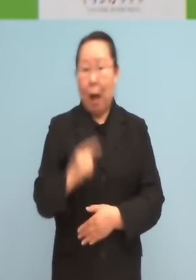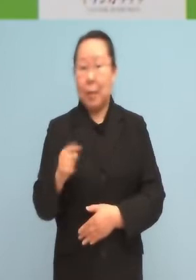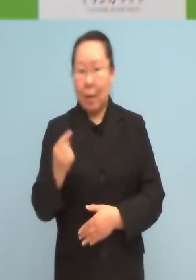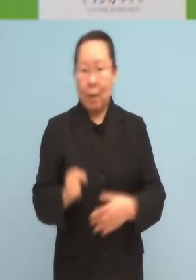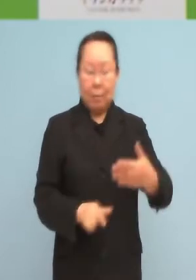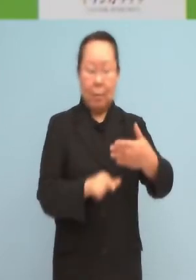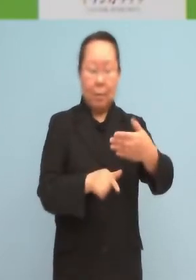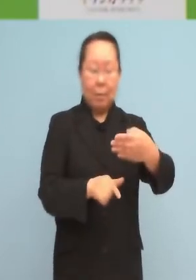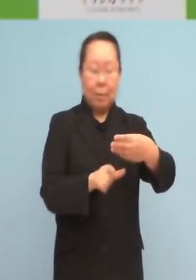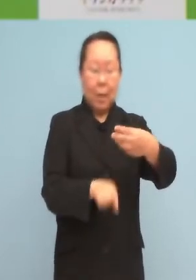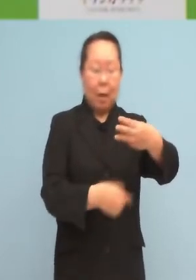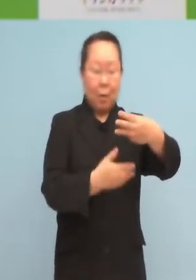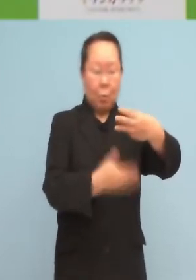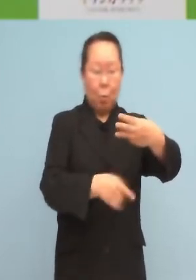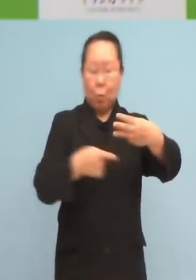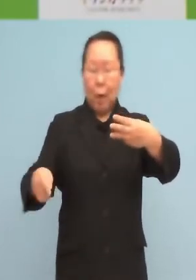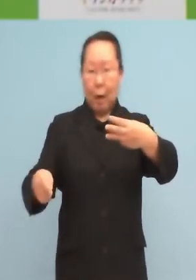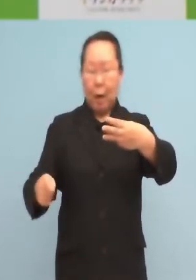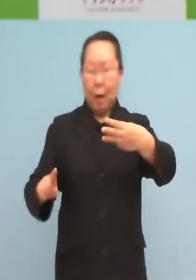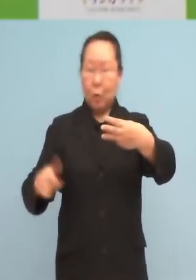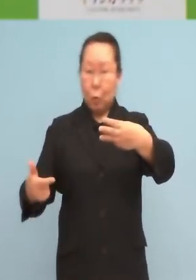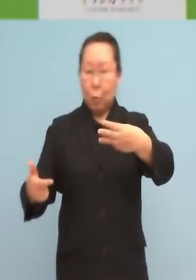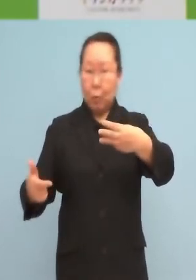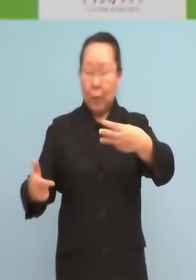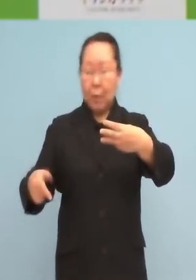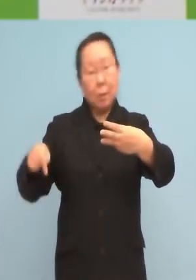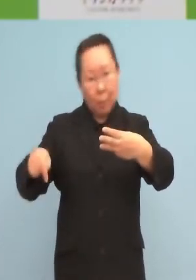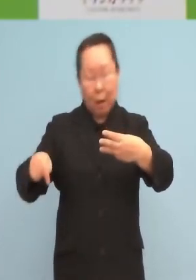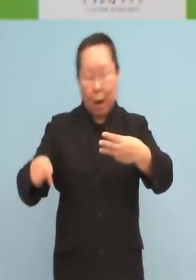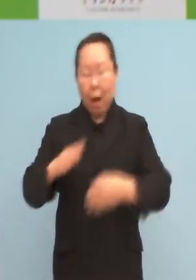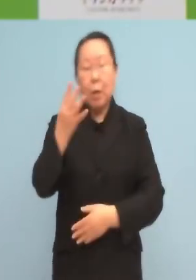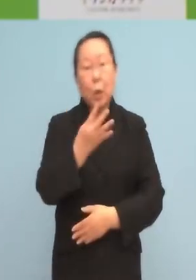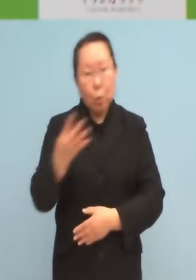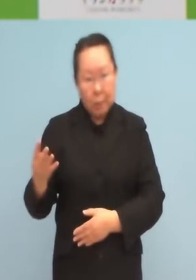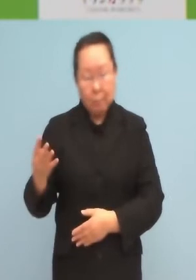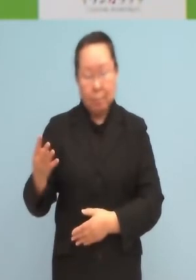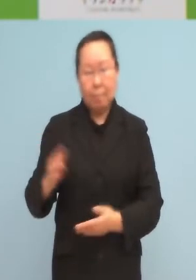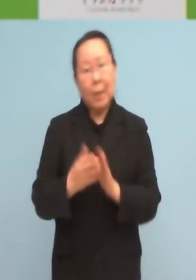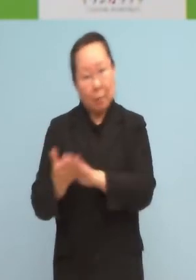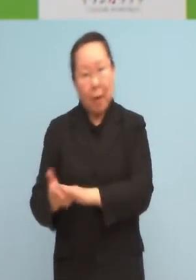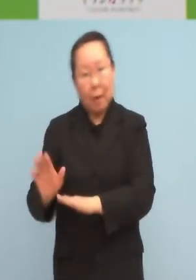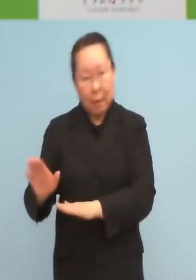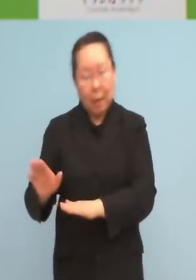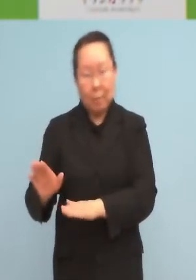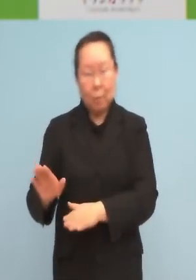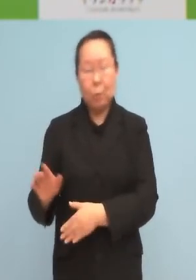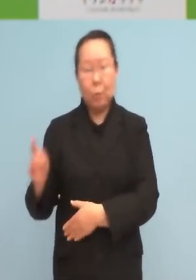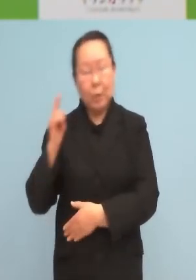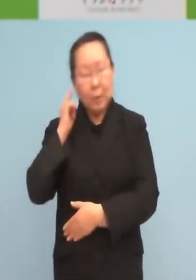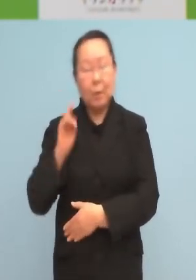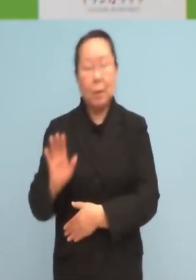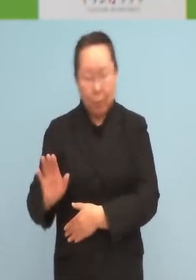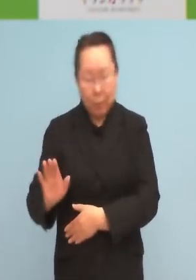に4名の方が、16日でも今日でありますが、4名の方がお亡くなりになられたというふうに報告を受